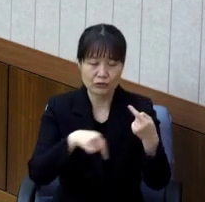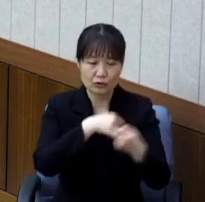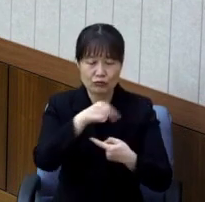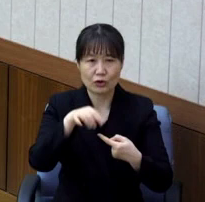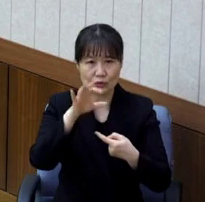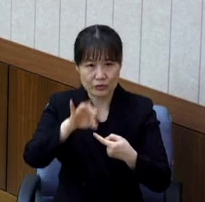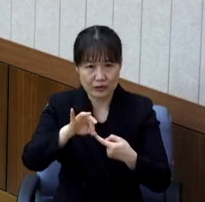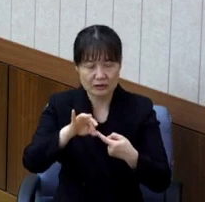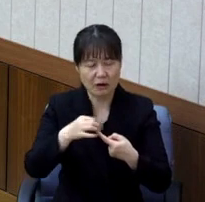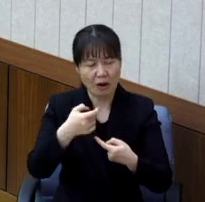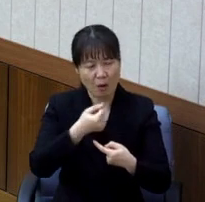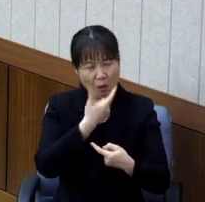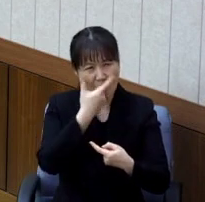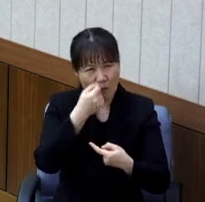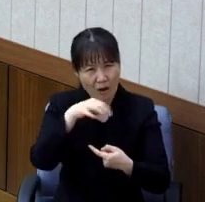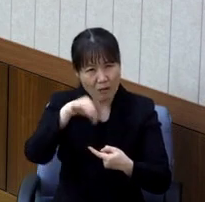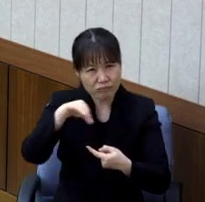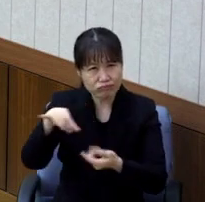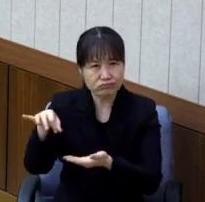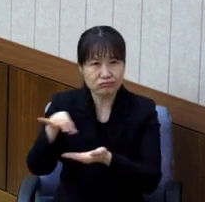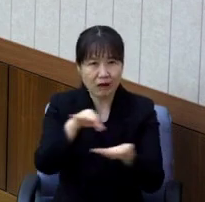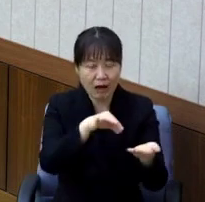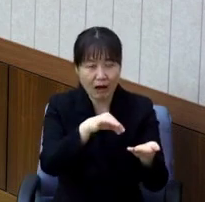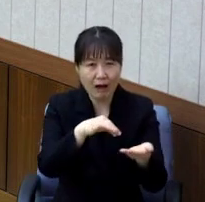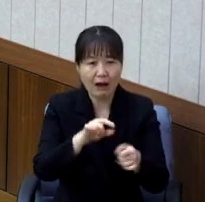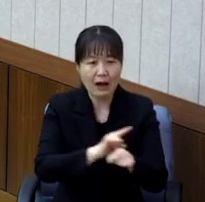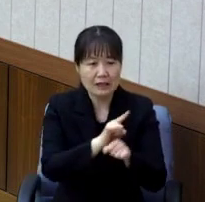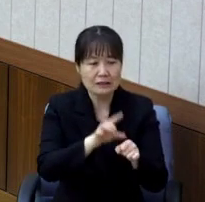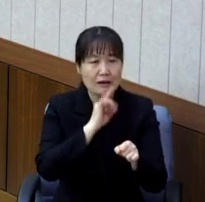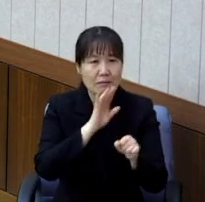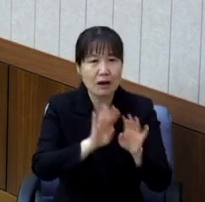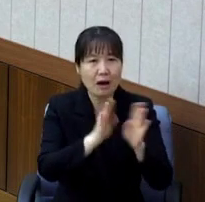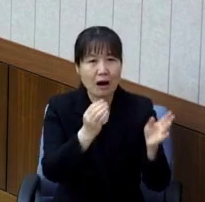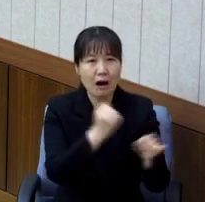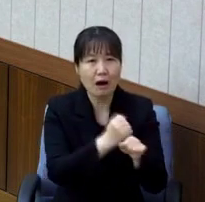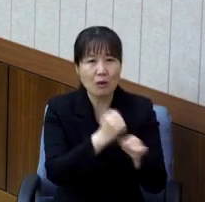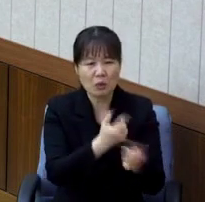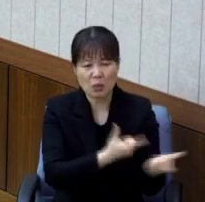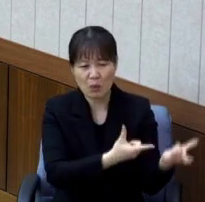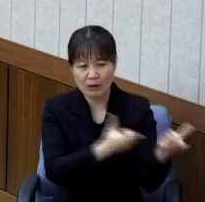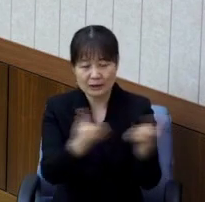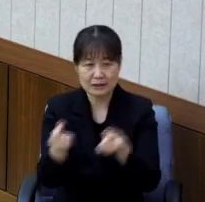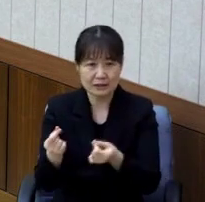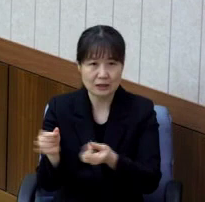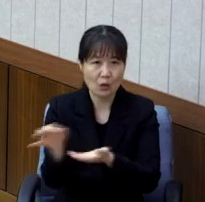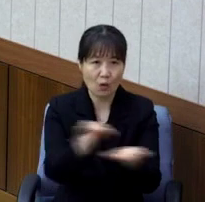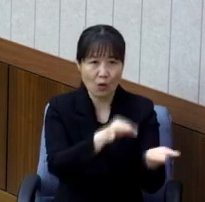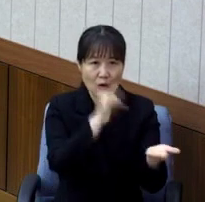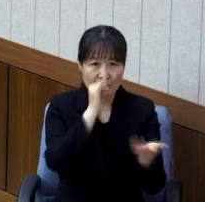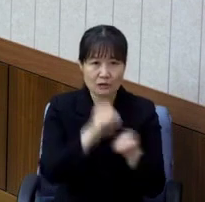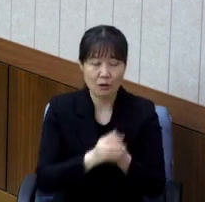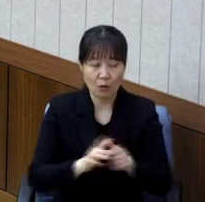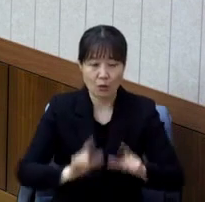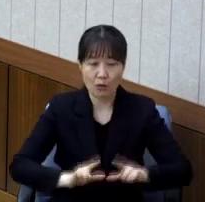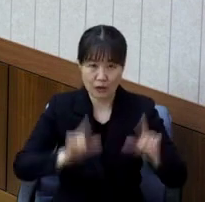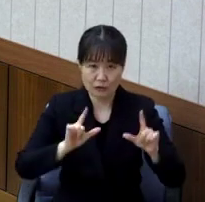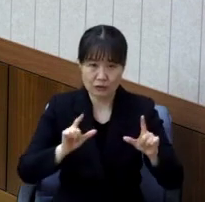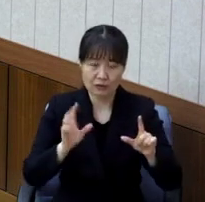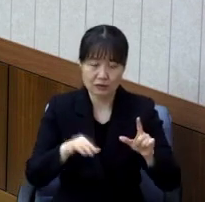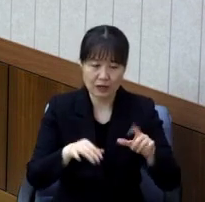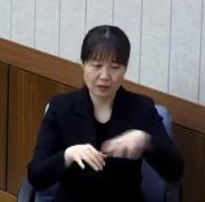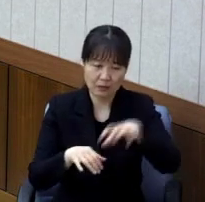명목상 터무니 없이 부족한 금액을 단 한 시간만 개방하는 학교에도 일률적으로 지원해 왔지만 올해는 네개 학교를